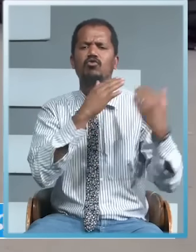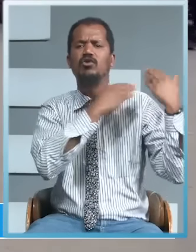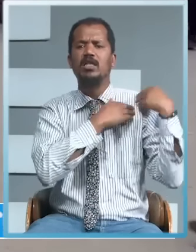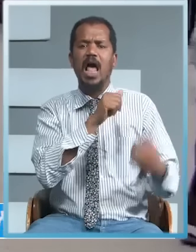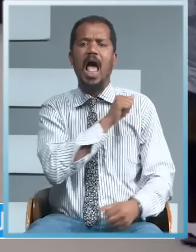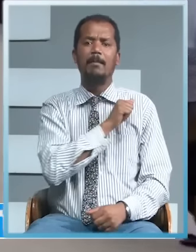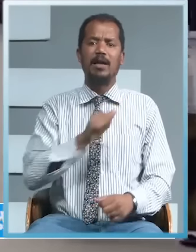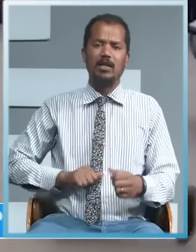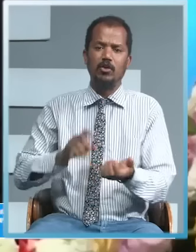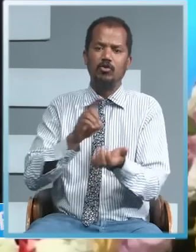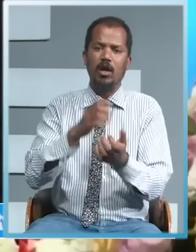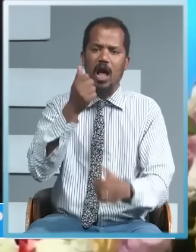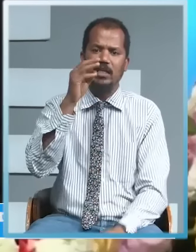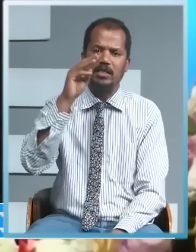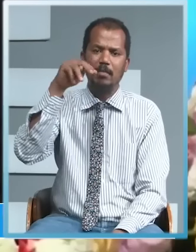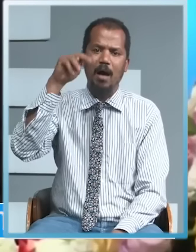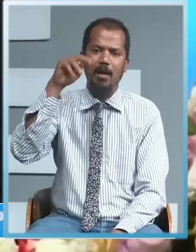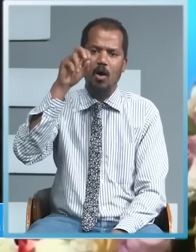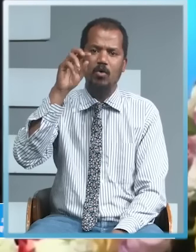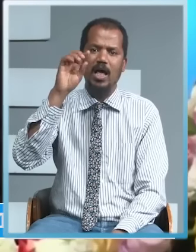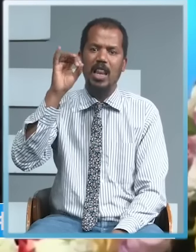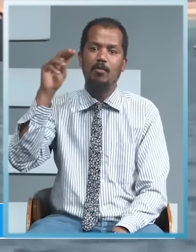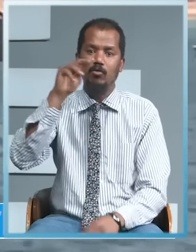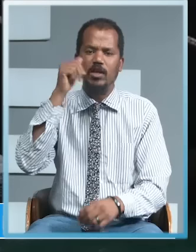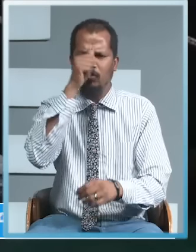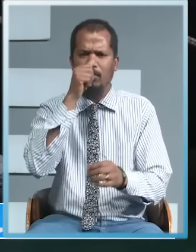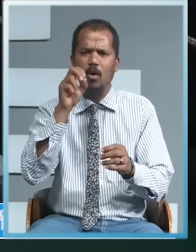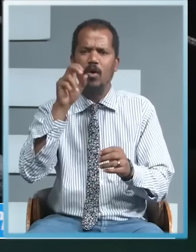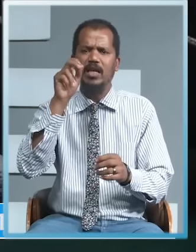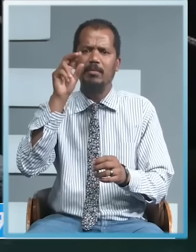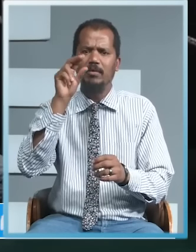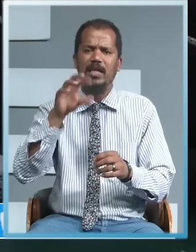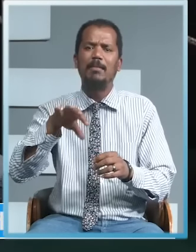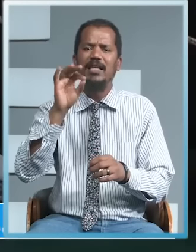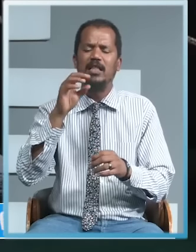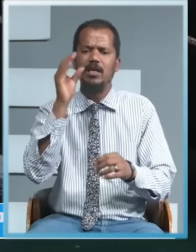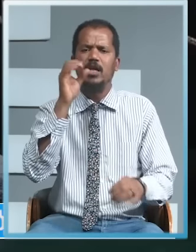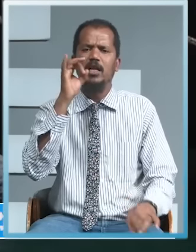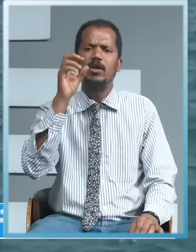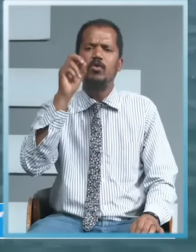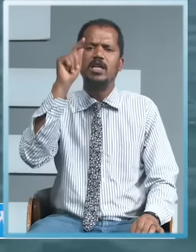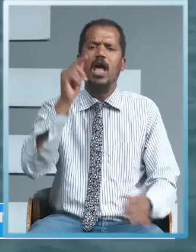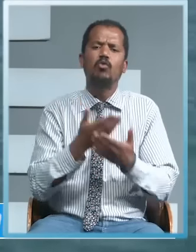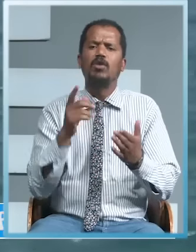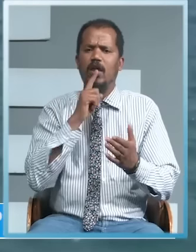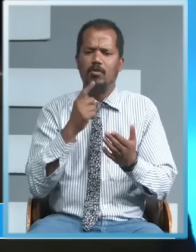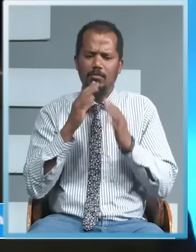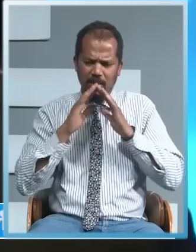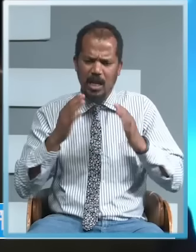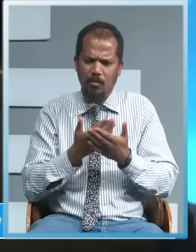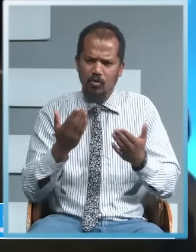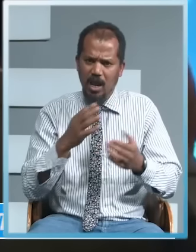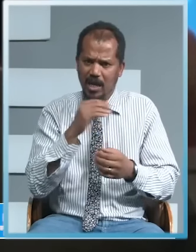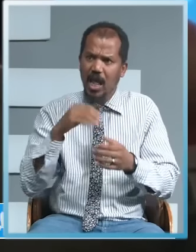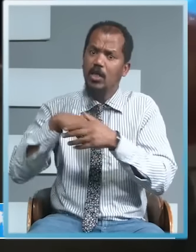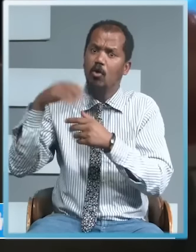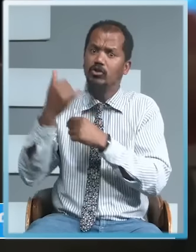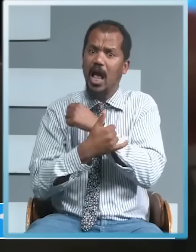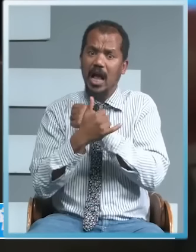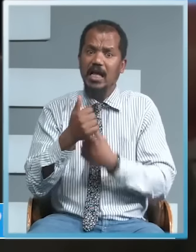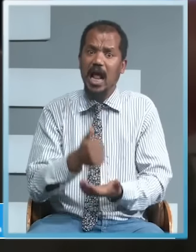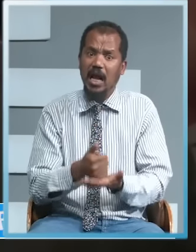ስልጣን አምባሳደር ዶክተር አስማማው ቀለሙ የኢትዮጵያ ወደብ የማግኘት መብት የህልውና ጉዳይ ነው፣ ለዚህም በሰላም ጉዳይ ላይና የውጭ